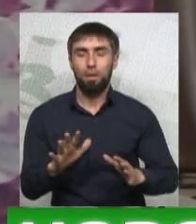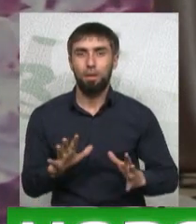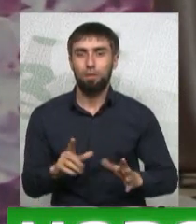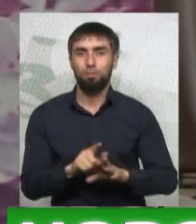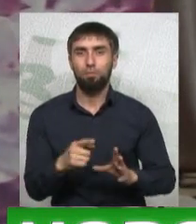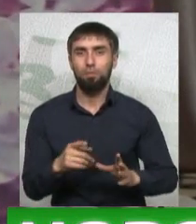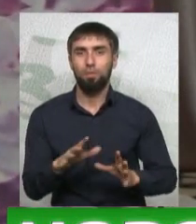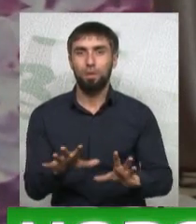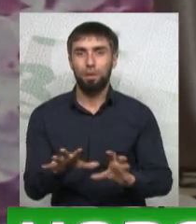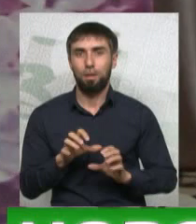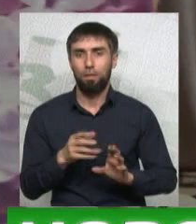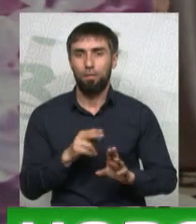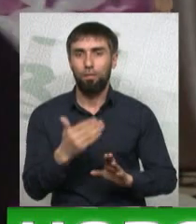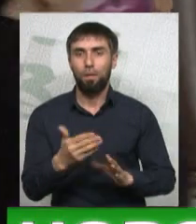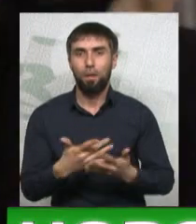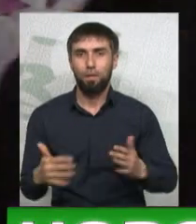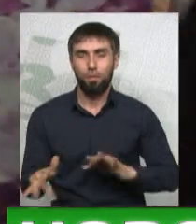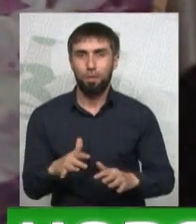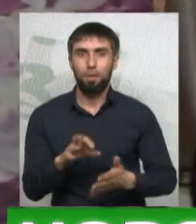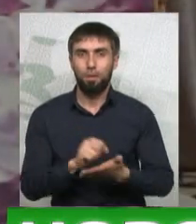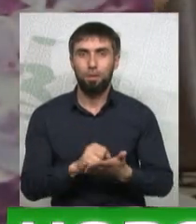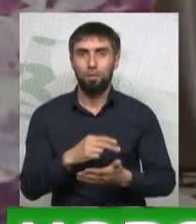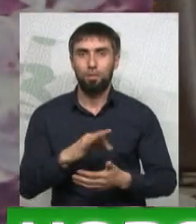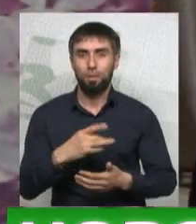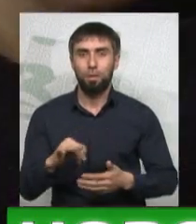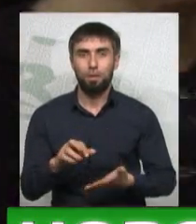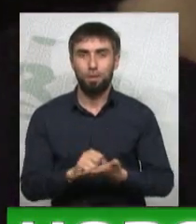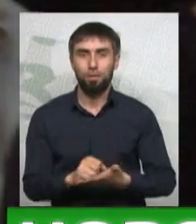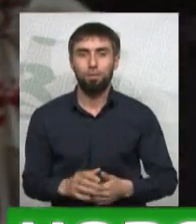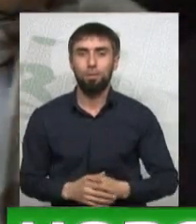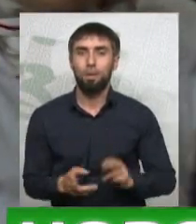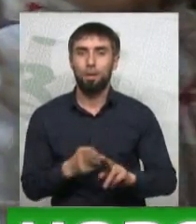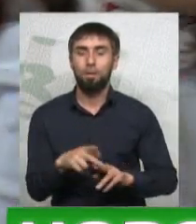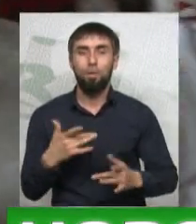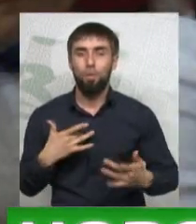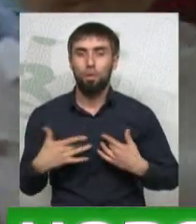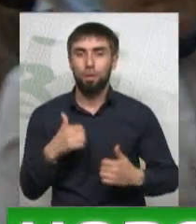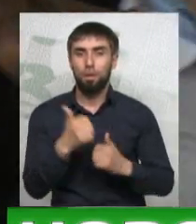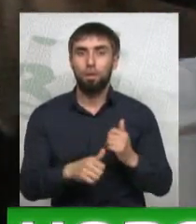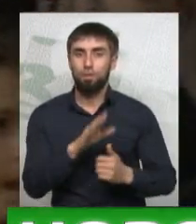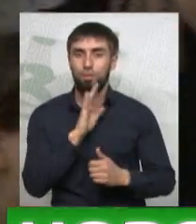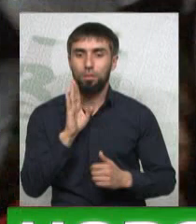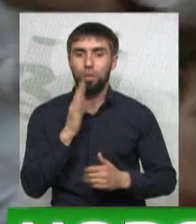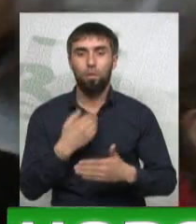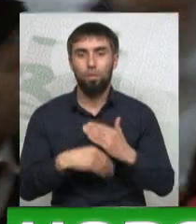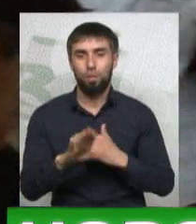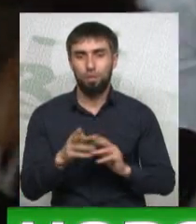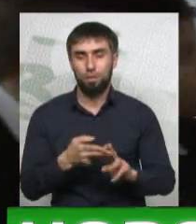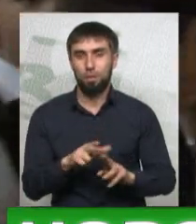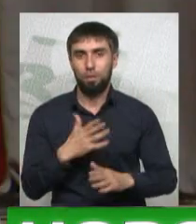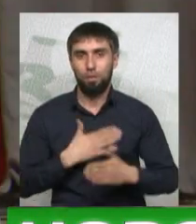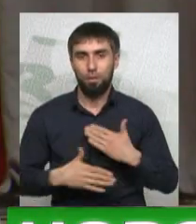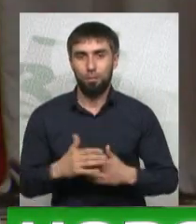затягивают различного рода мероприятия, деятельность, творческую деятельность. Этот концерт каждая мама покинула с массой